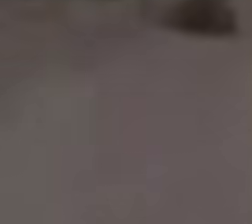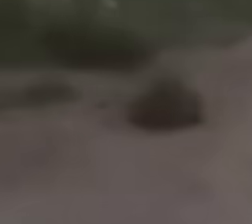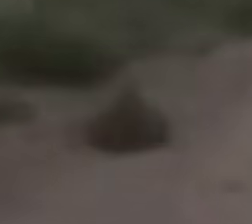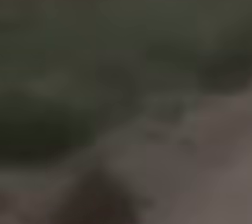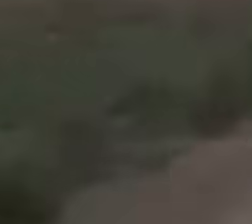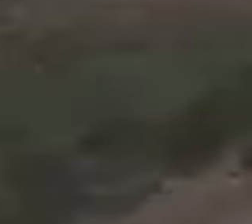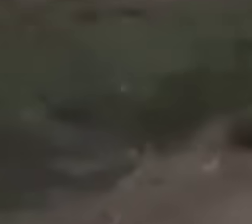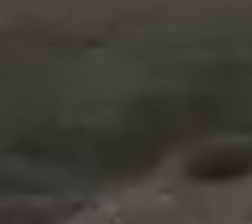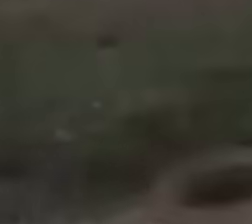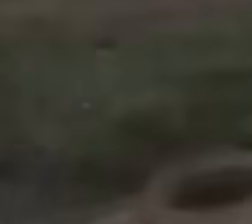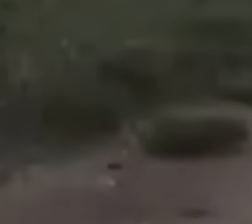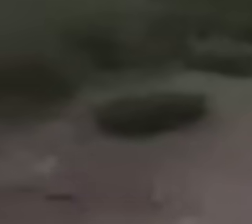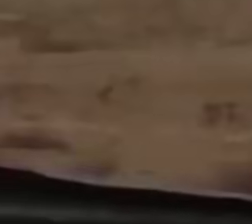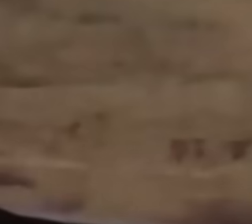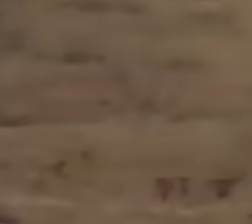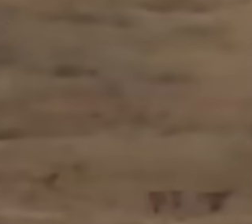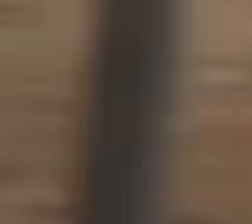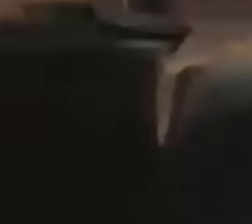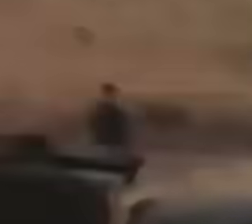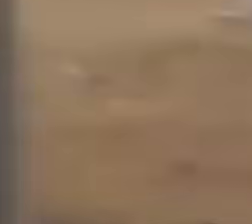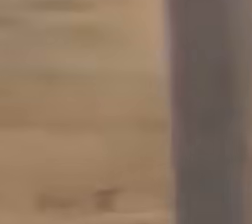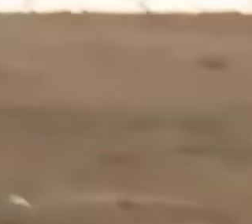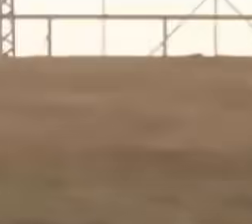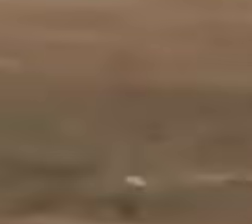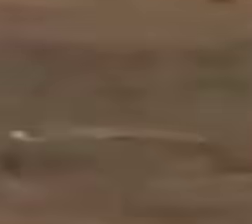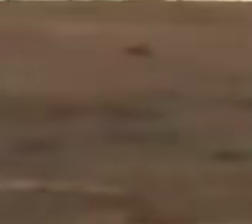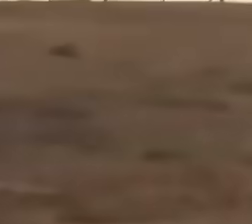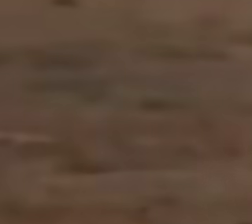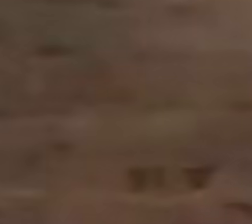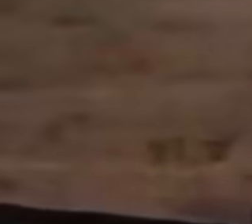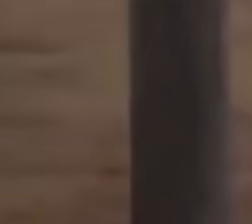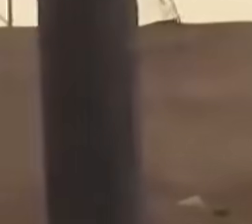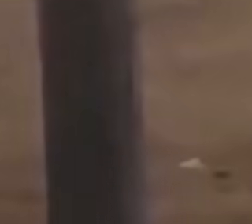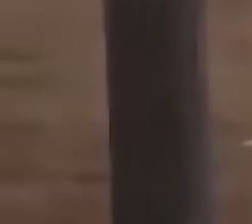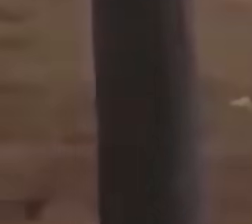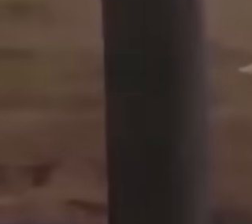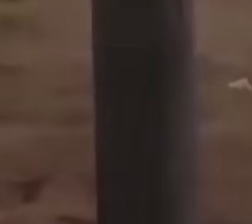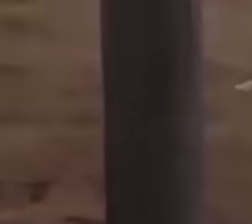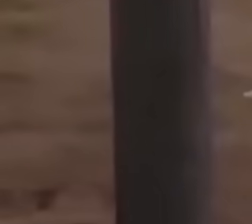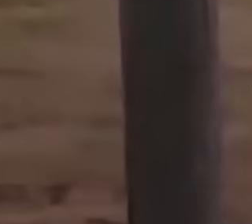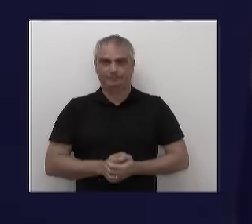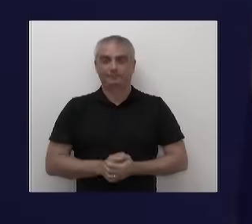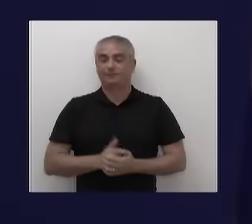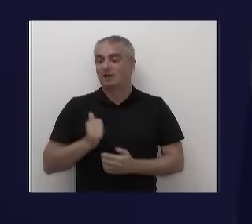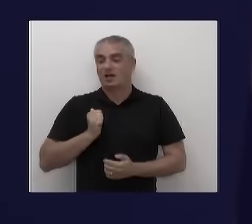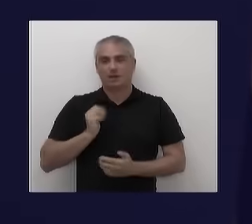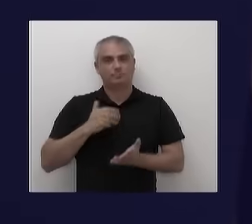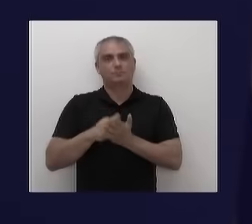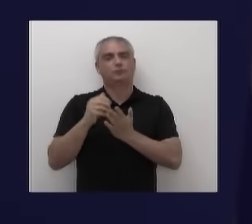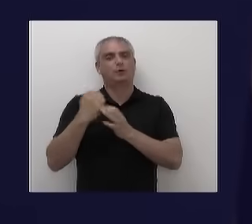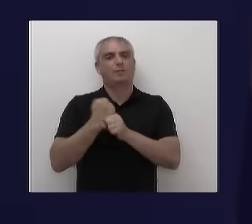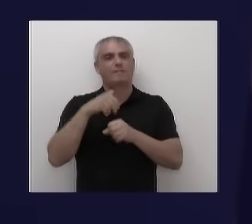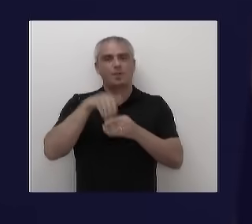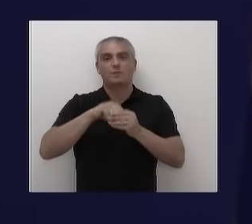כוחות הנכבה יצאו מכאן מבית החולים שיפה וגם חזרו אליו עם החטופים הכוחות ממשיכים לפעול בבית